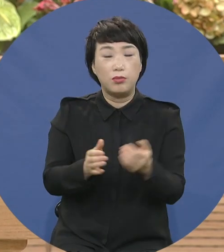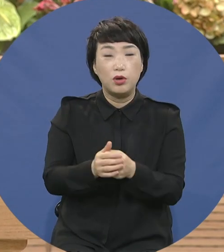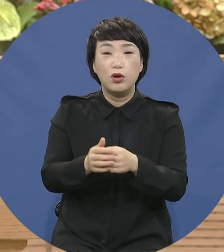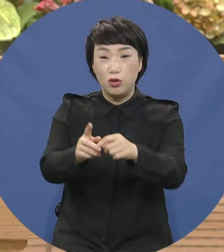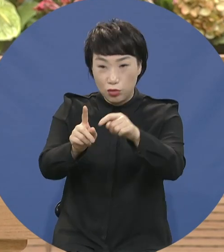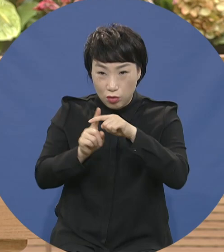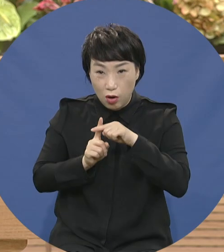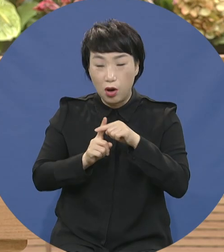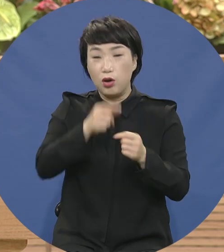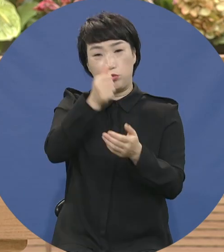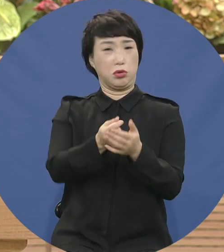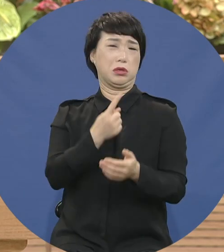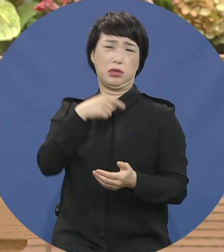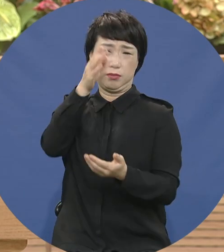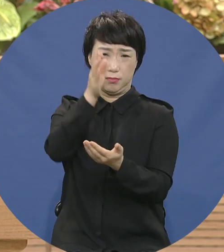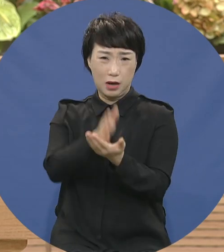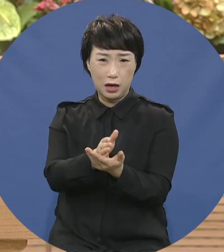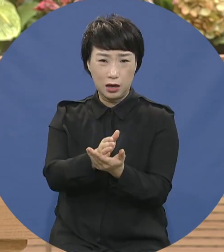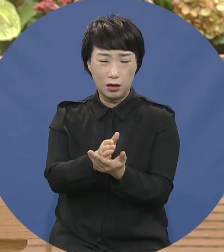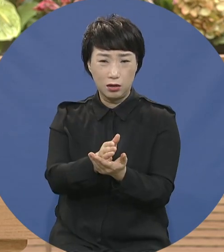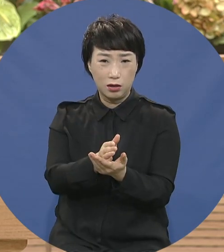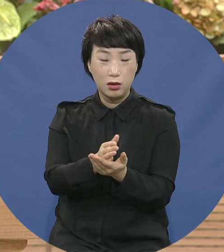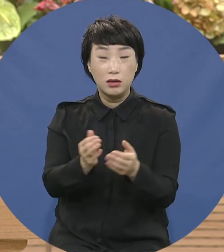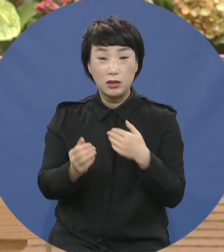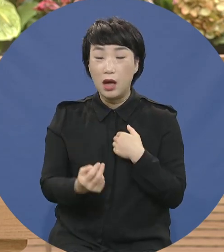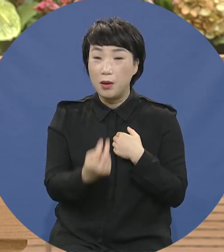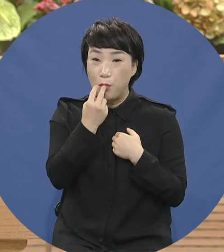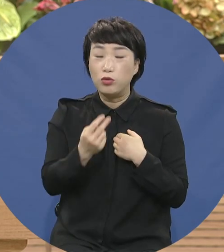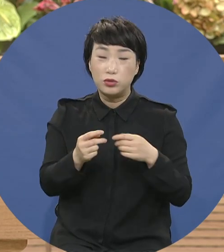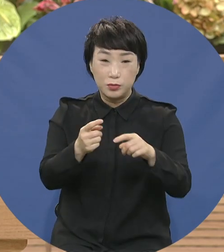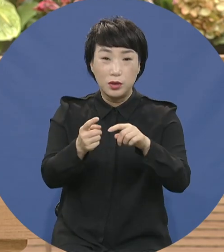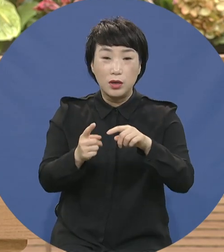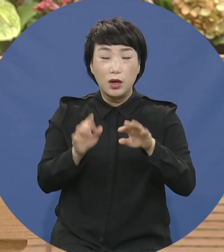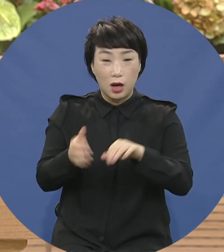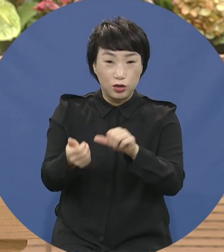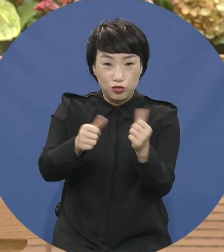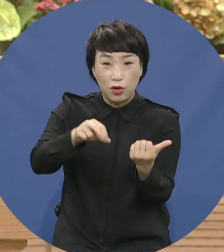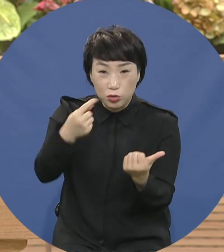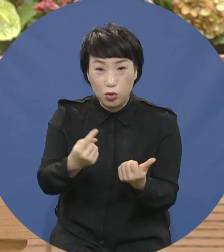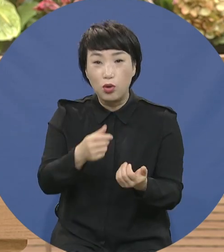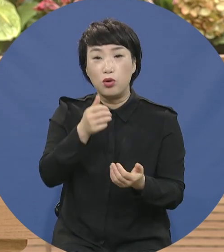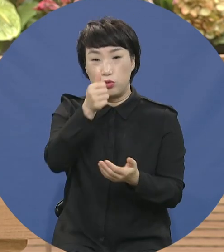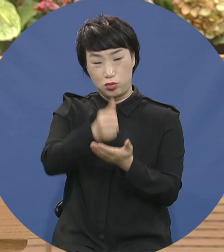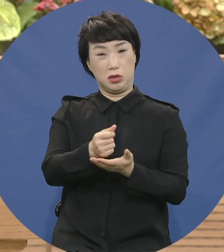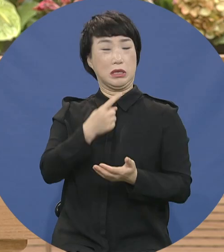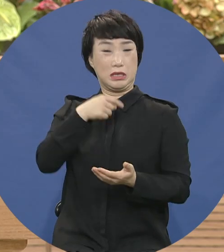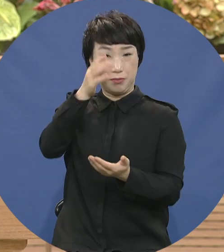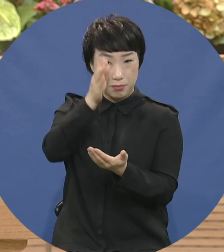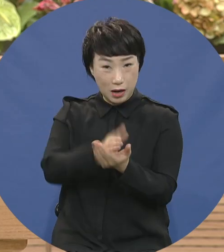죽어도 죄는 수용하지 마라. 네 목숨이 죽어도 죄는 용납하지